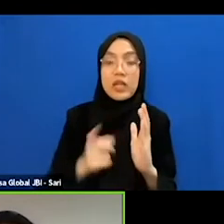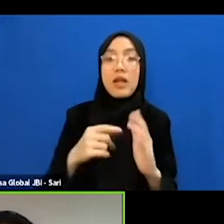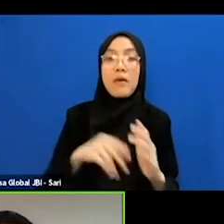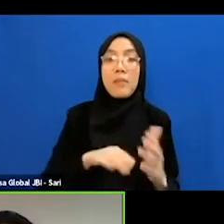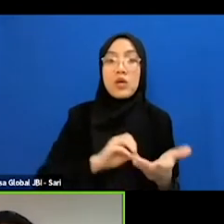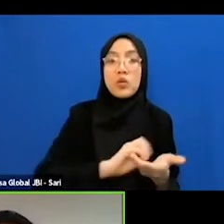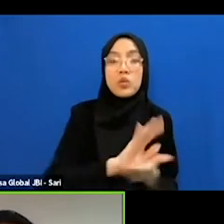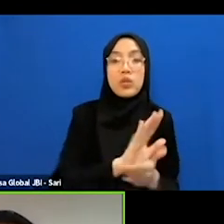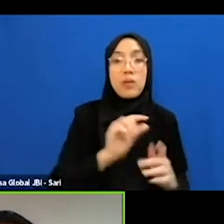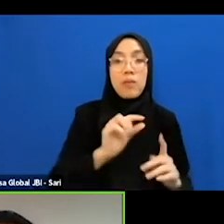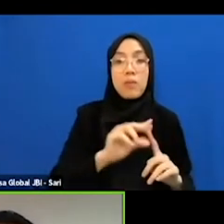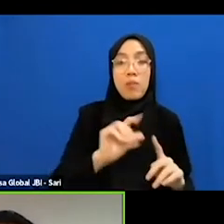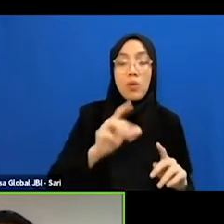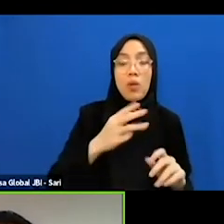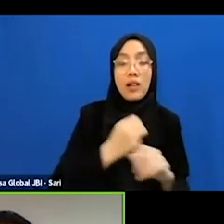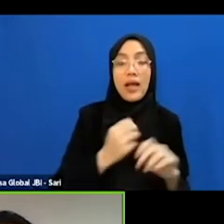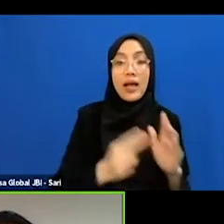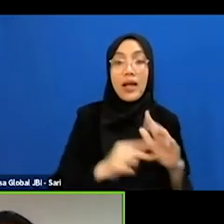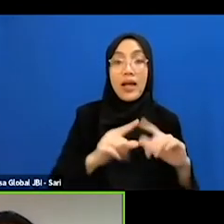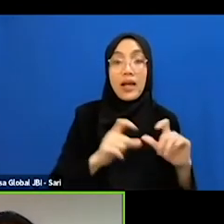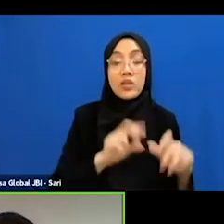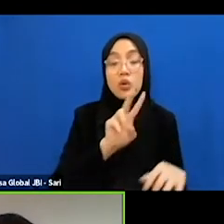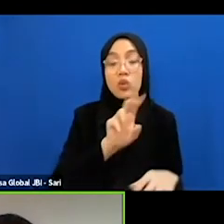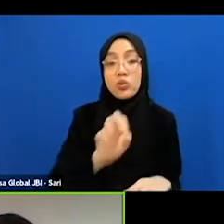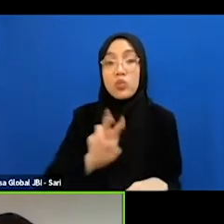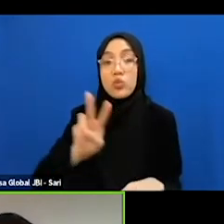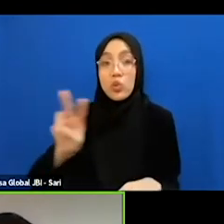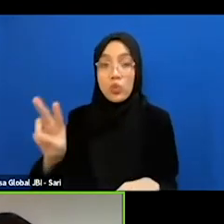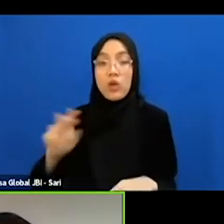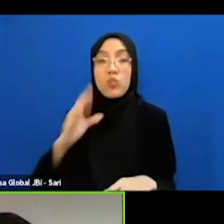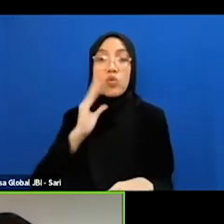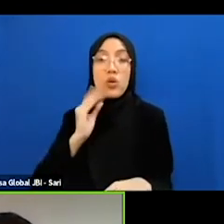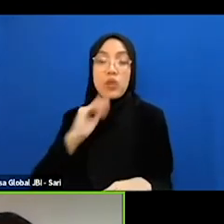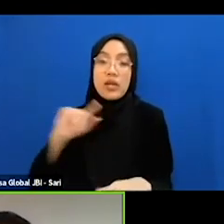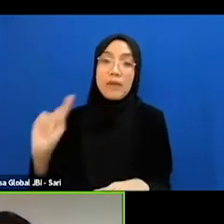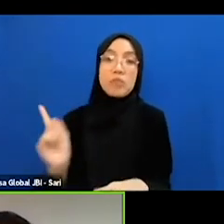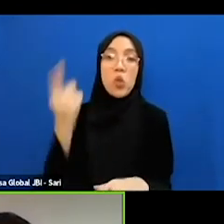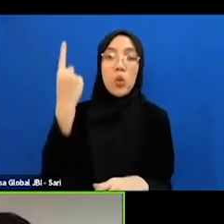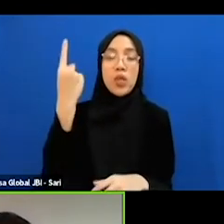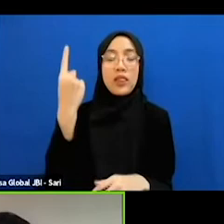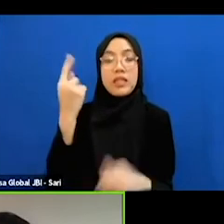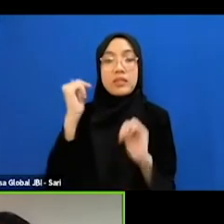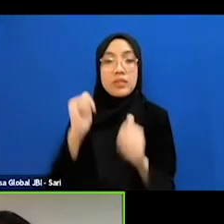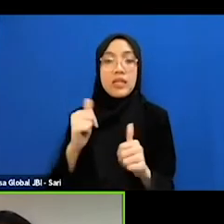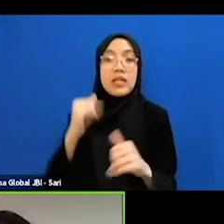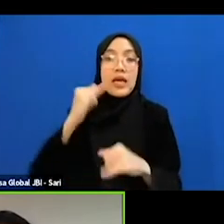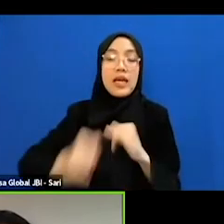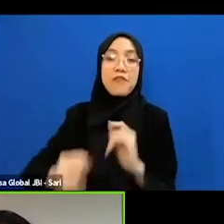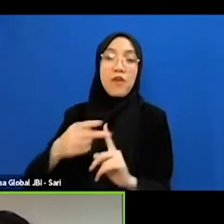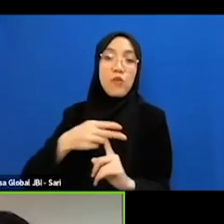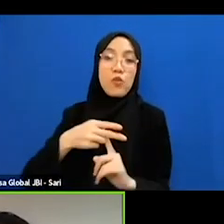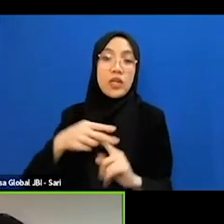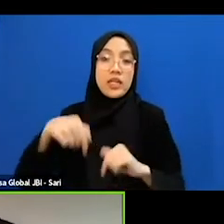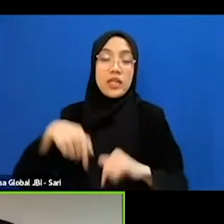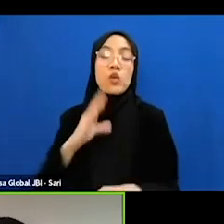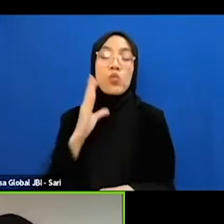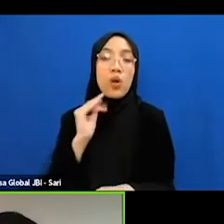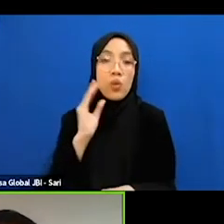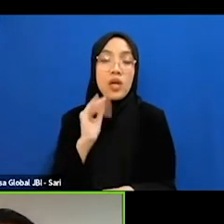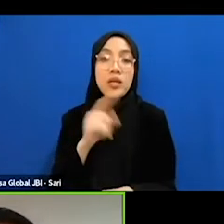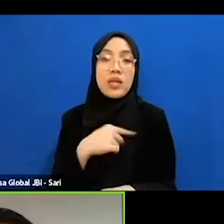Tahun 2022 moga-moga menjadi Pril prolegnas prioritas pada akhir Februari ini moga-moga Hai